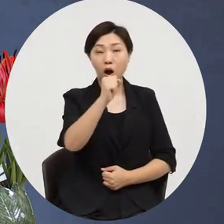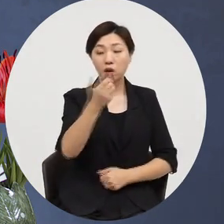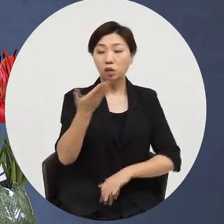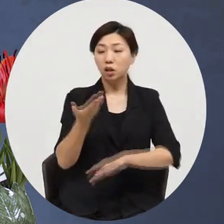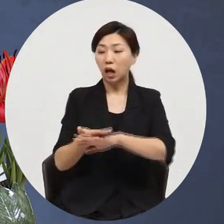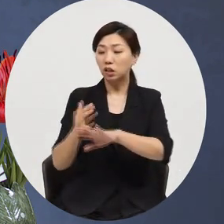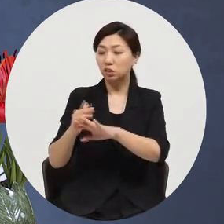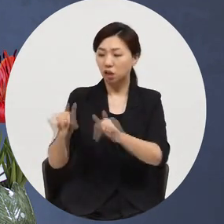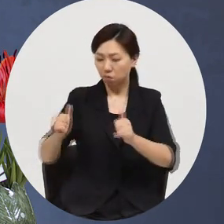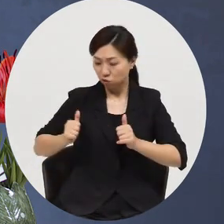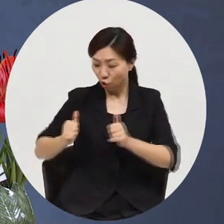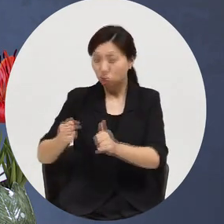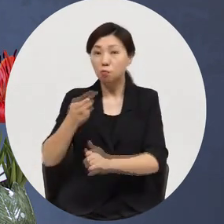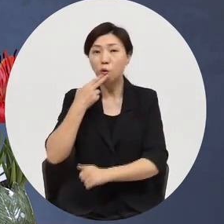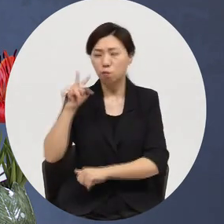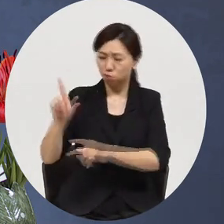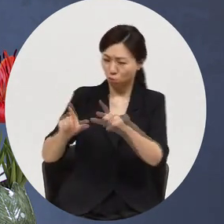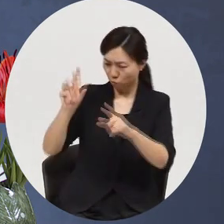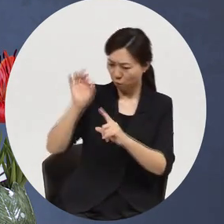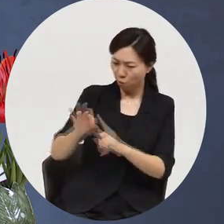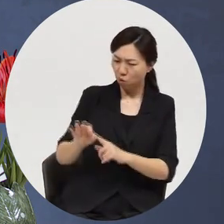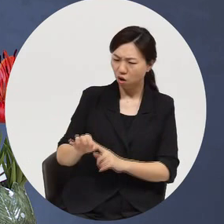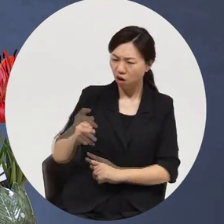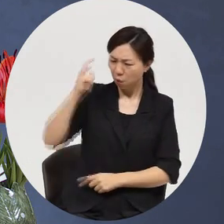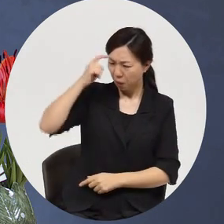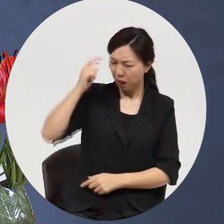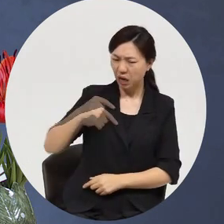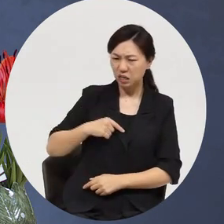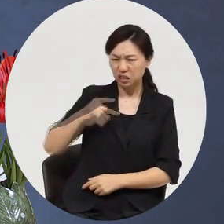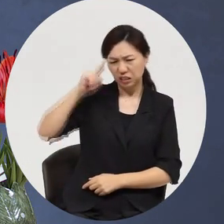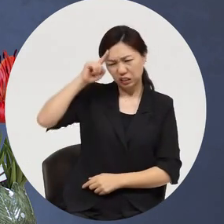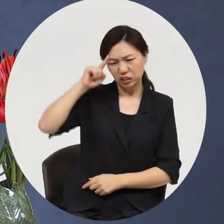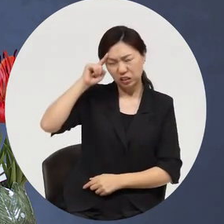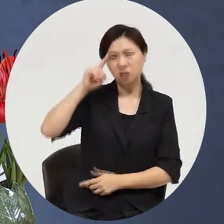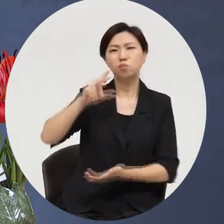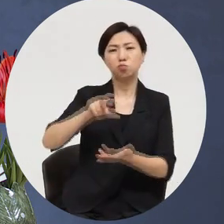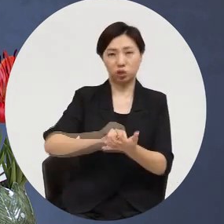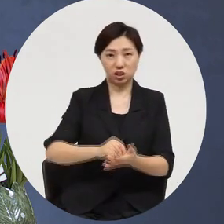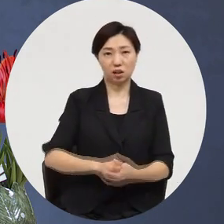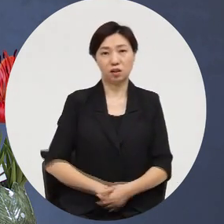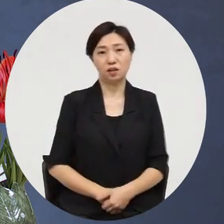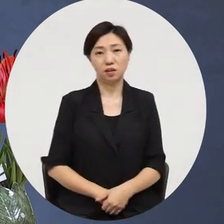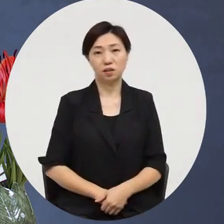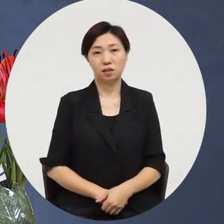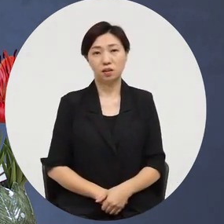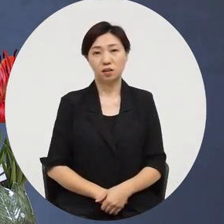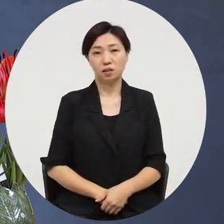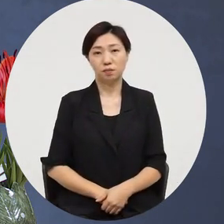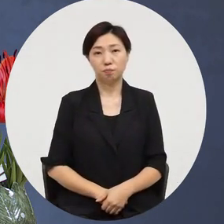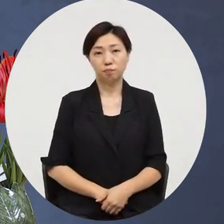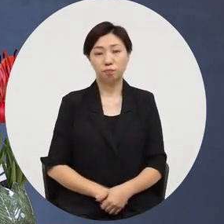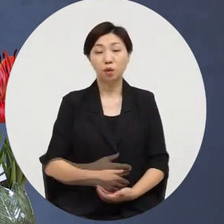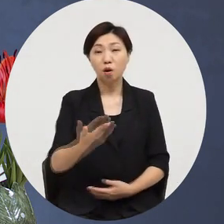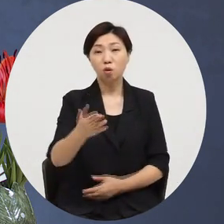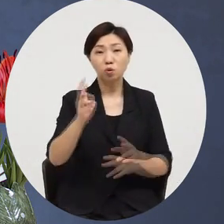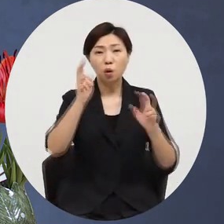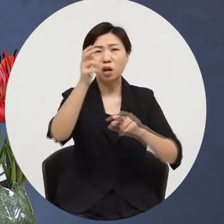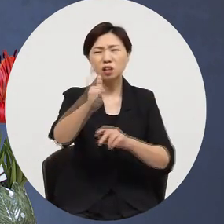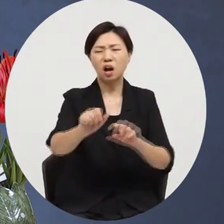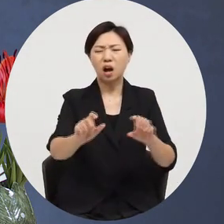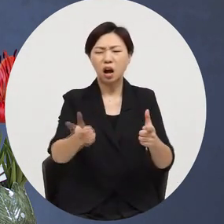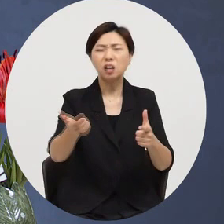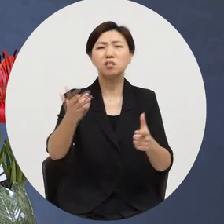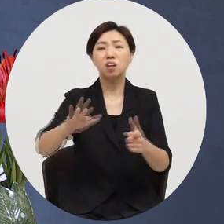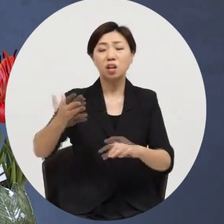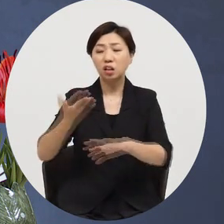다른 사람 열심히 안 하는 걸 보고 왜 인간이 저렇게 하느냐 하니까 제가 말하는 거예요. 자기가 사장도 아닌데